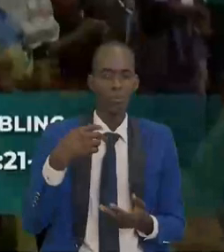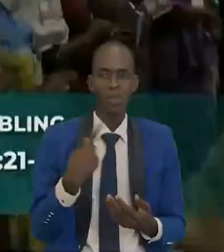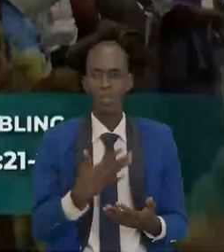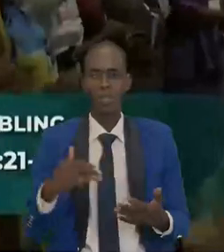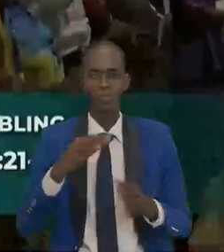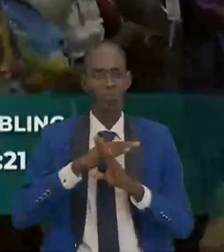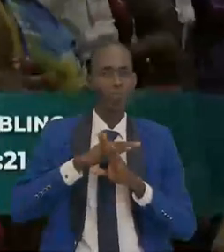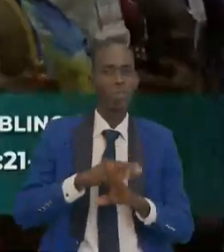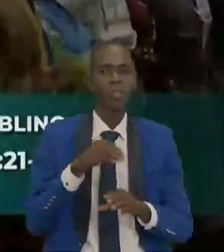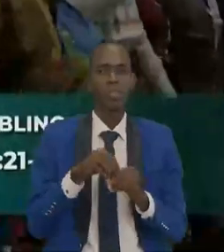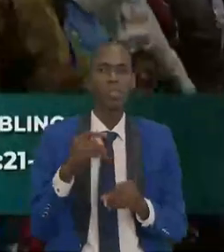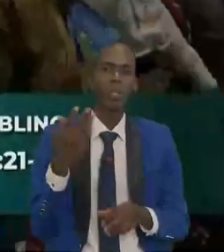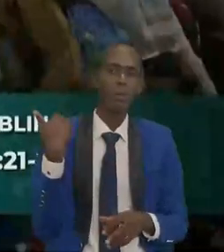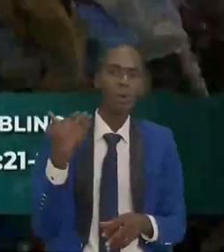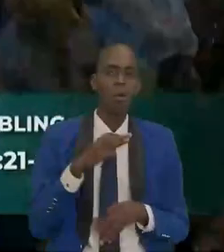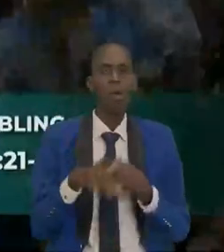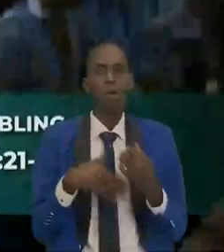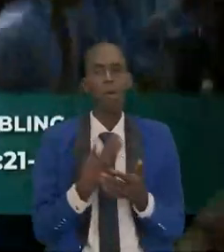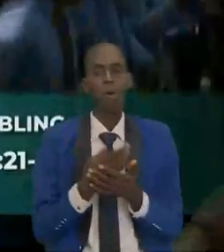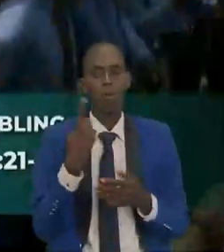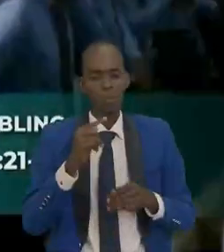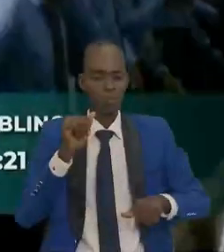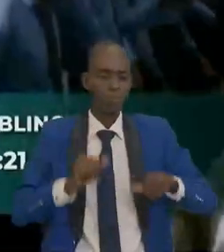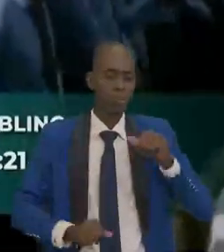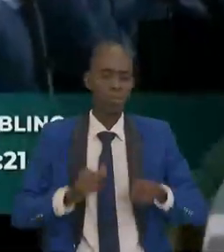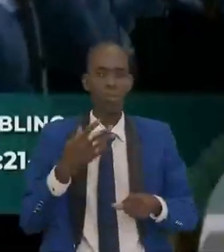Les doutes du passé. Toute l'incrédulité du passé.